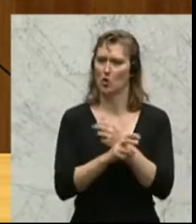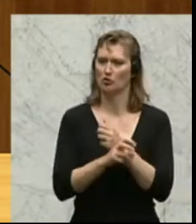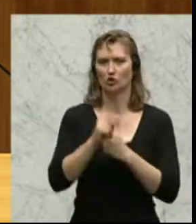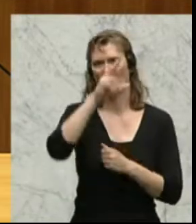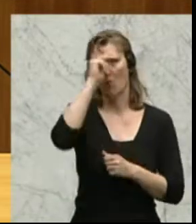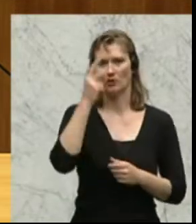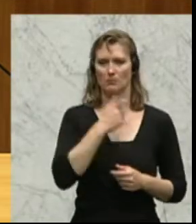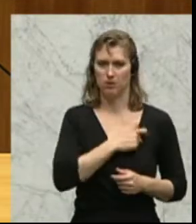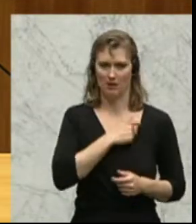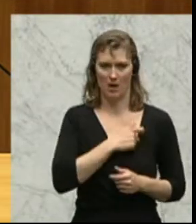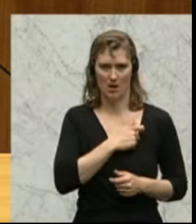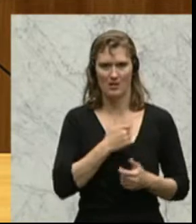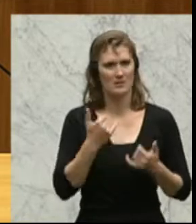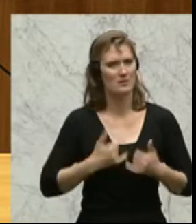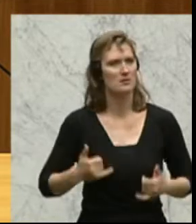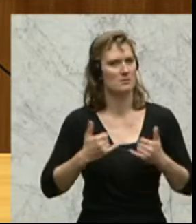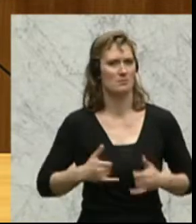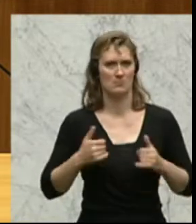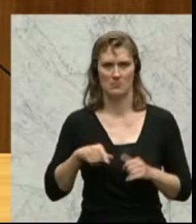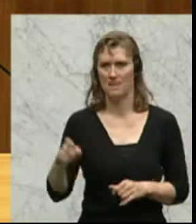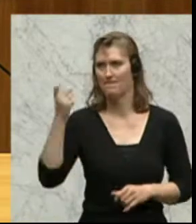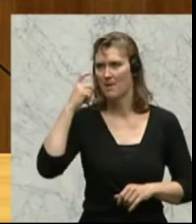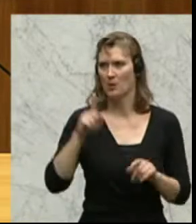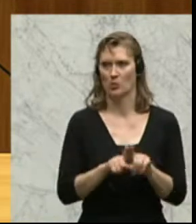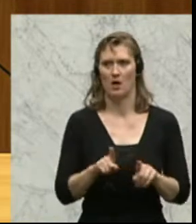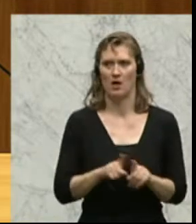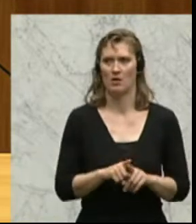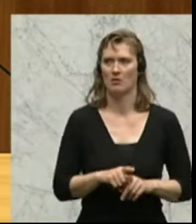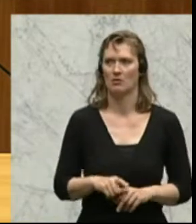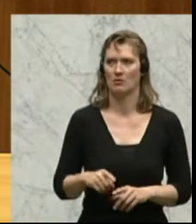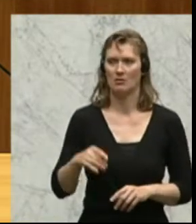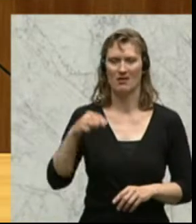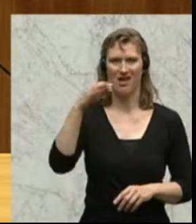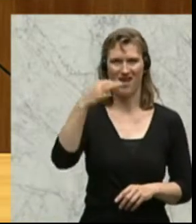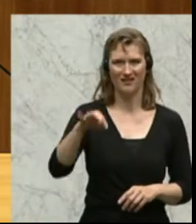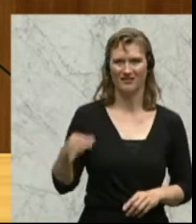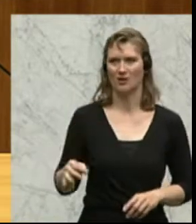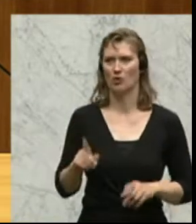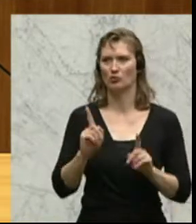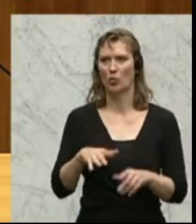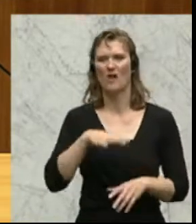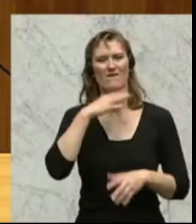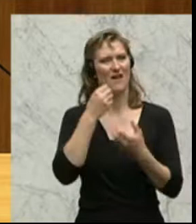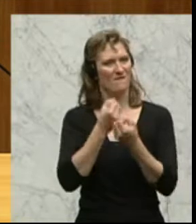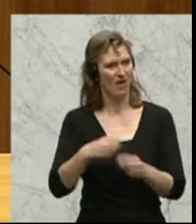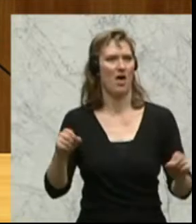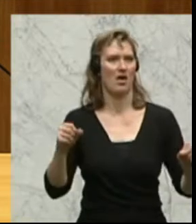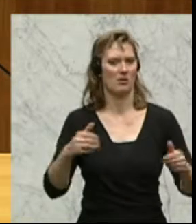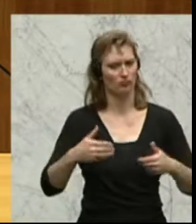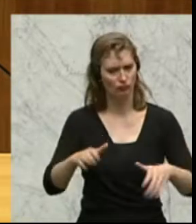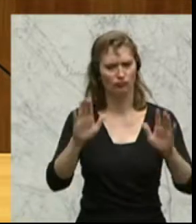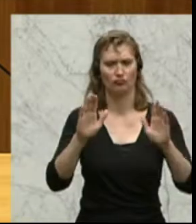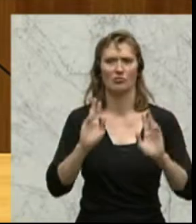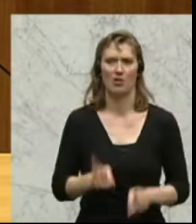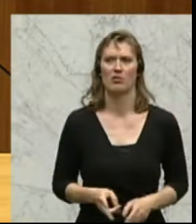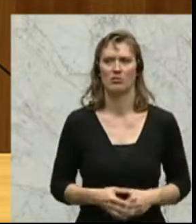Partei, die der Auffassung war, dass der Einzelne möglichst viel Freiheit haben soll. Das heißt,